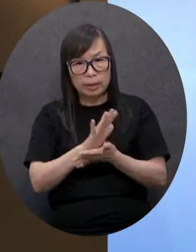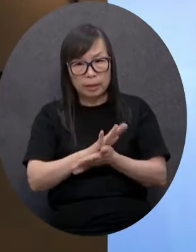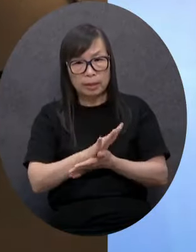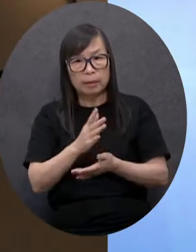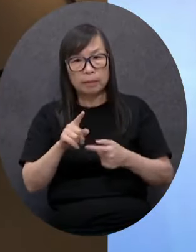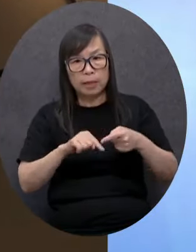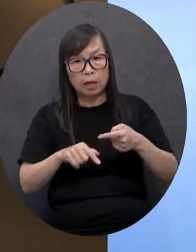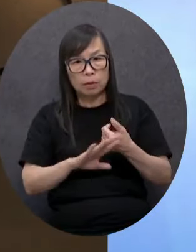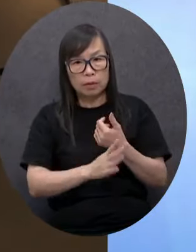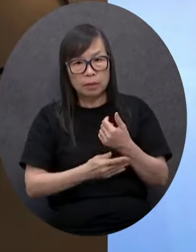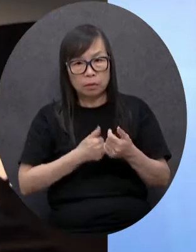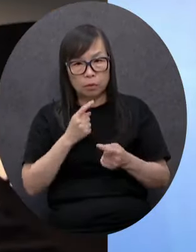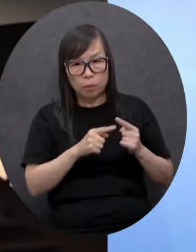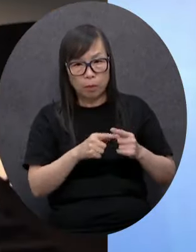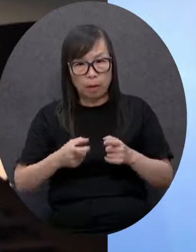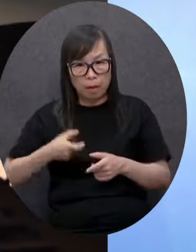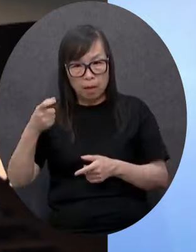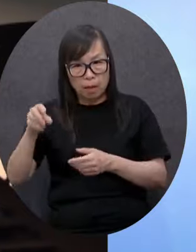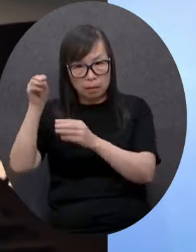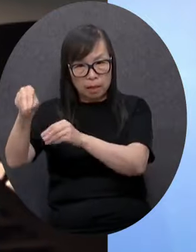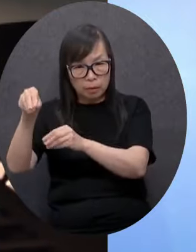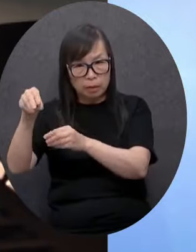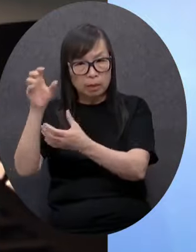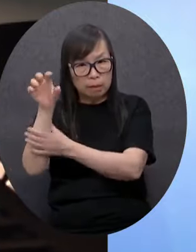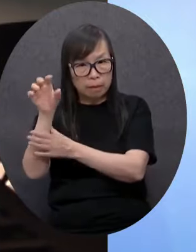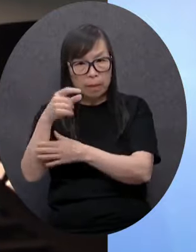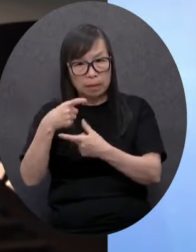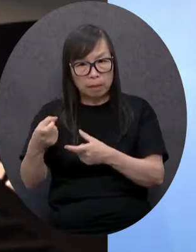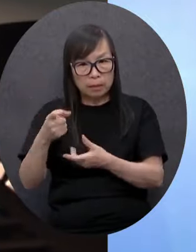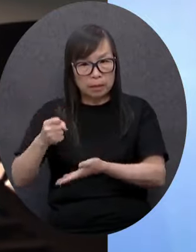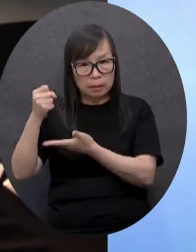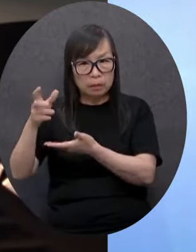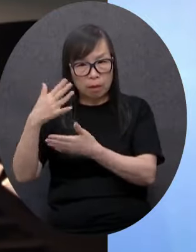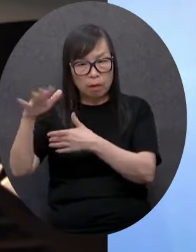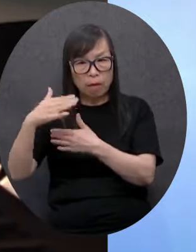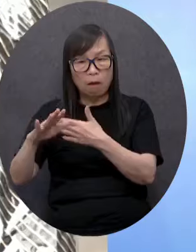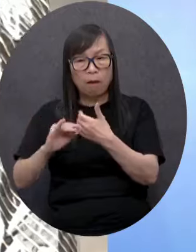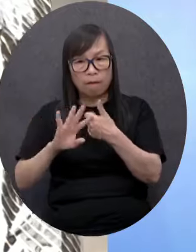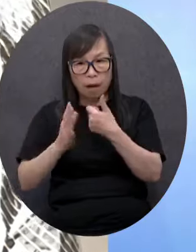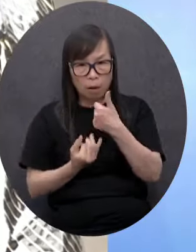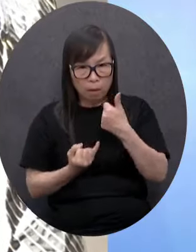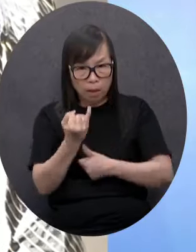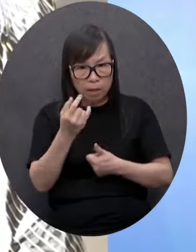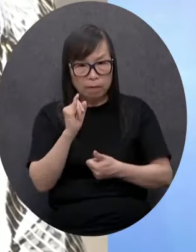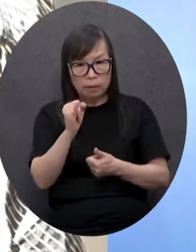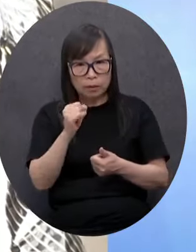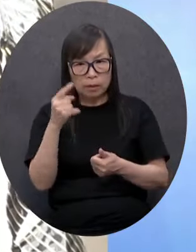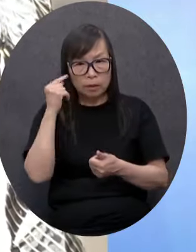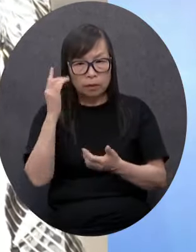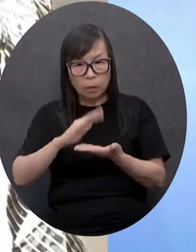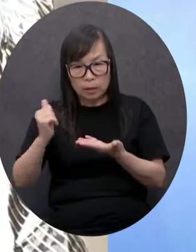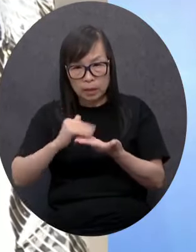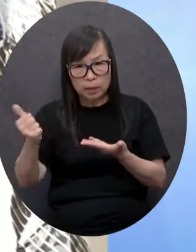家华指出，市民如果俾钱订阅呢一类频道，好比以金钱资助他人在海外违法，犯罪意图属非常明